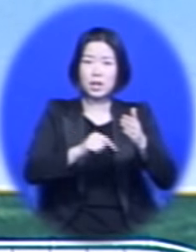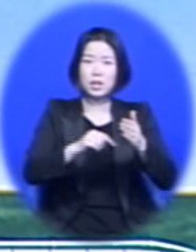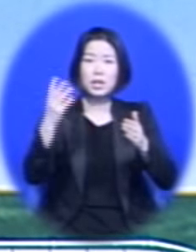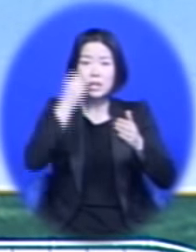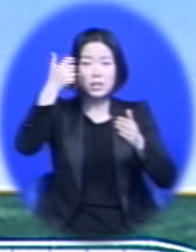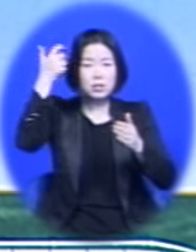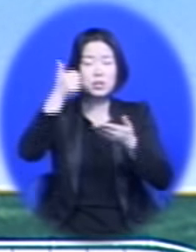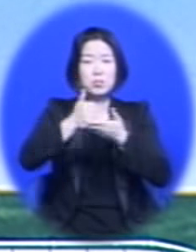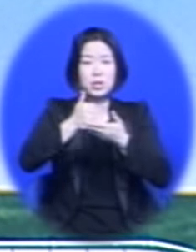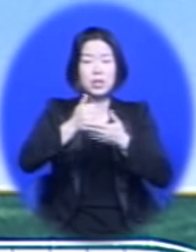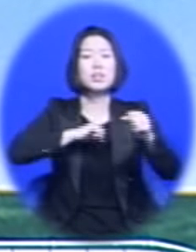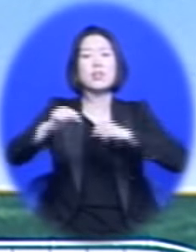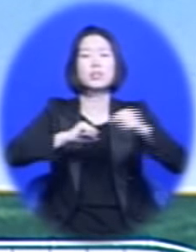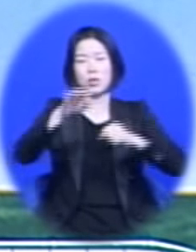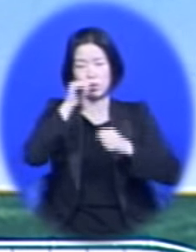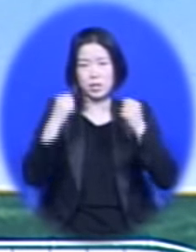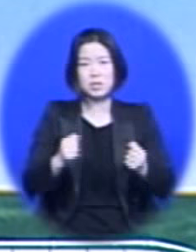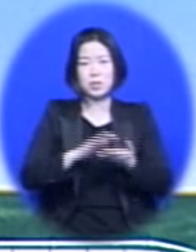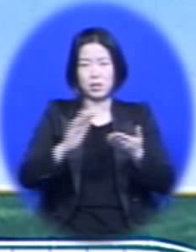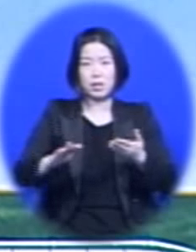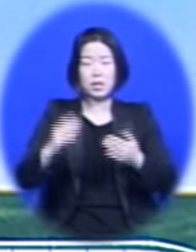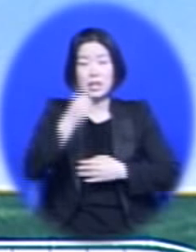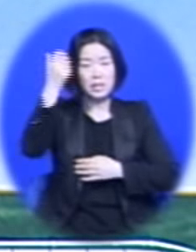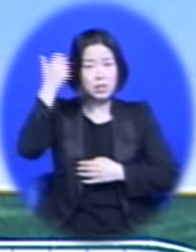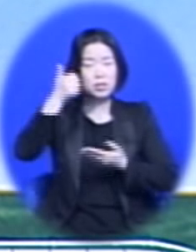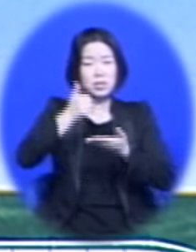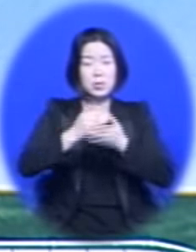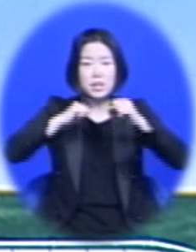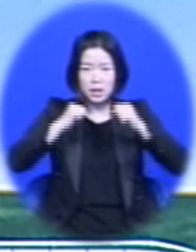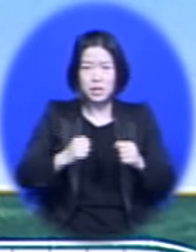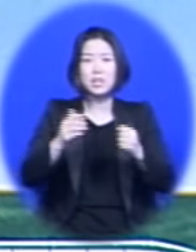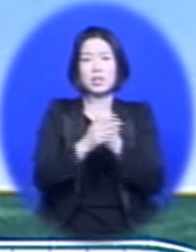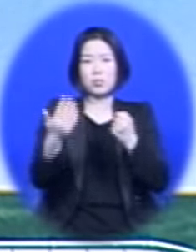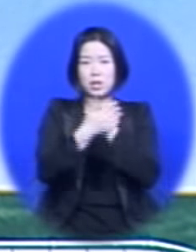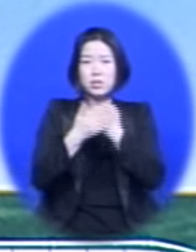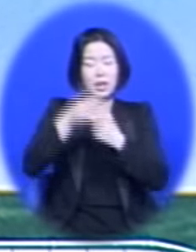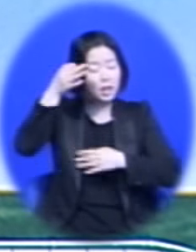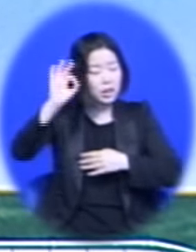역사하신 분들이에요. 성령님이 계시니까 은혜가 깨달아지는 거죠.